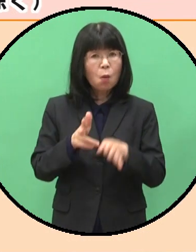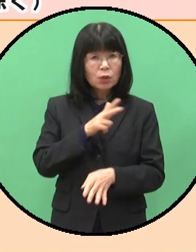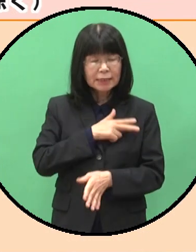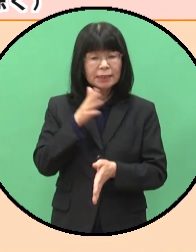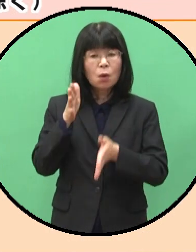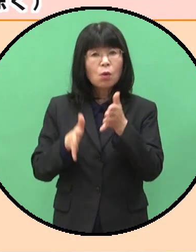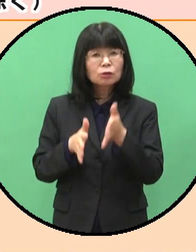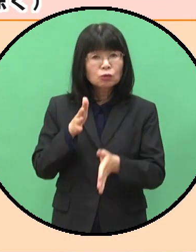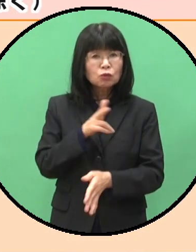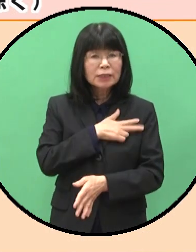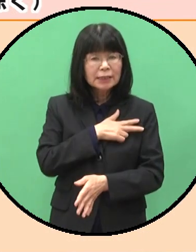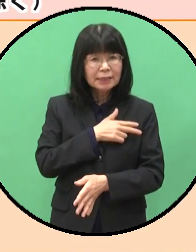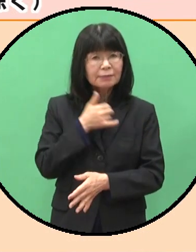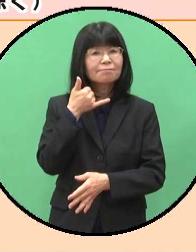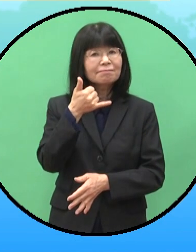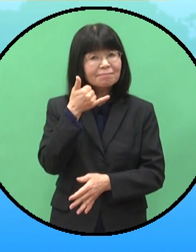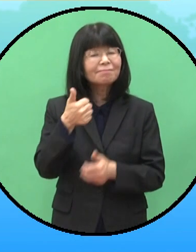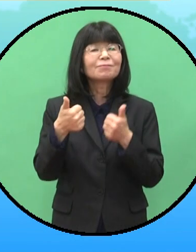対応します。